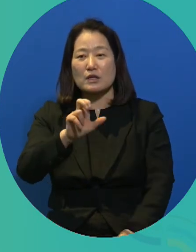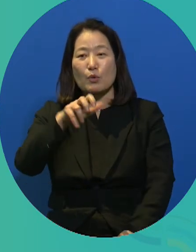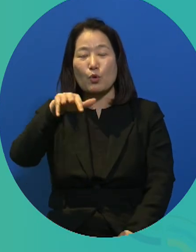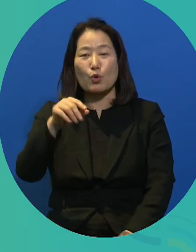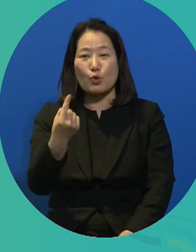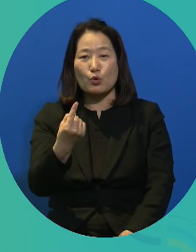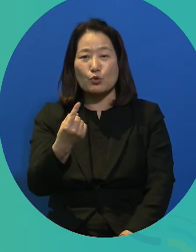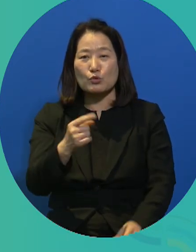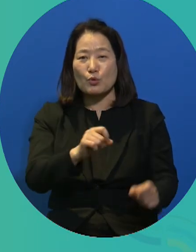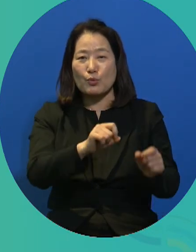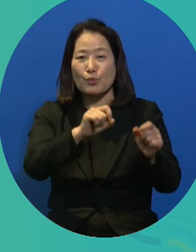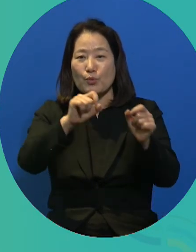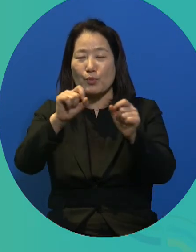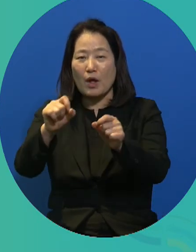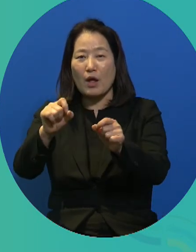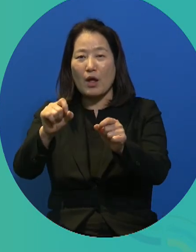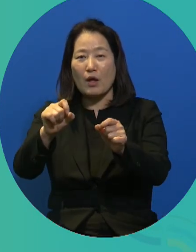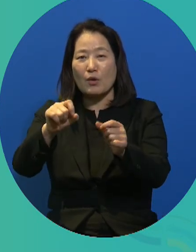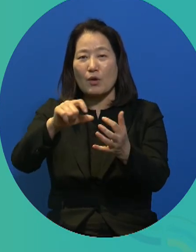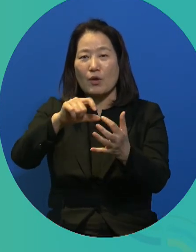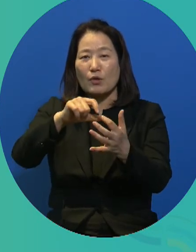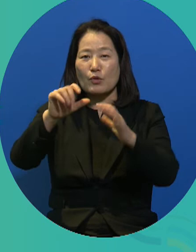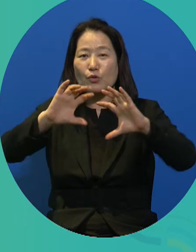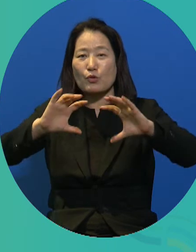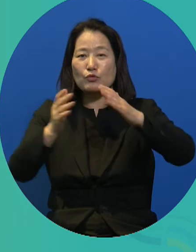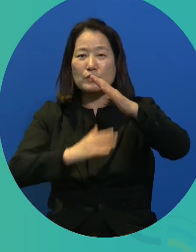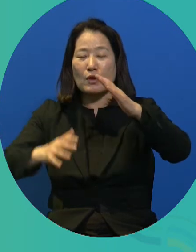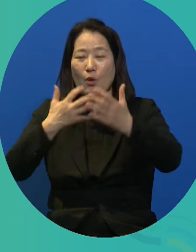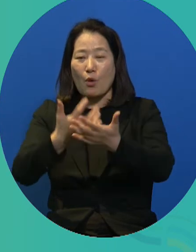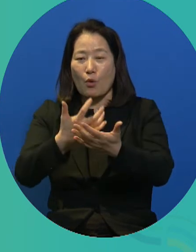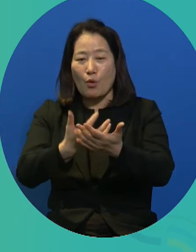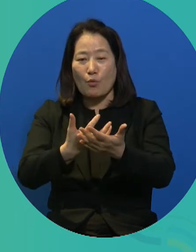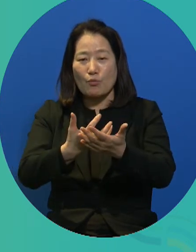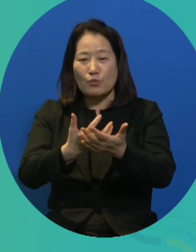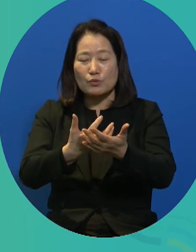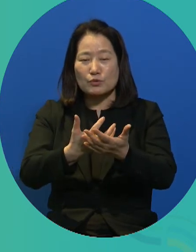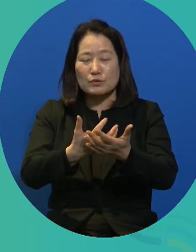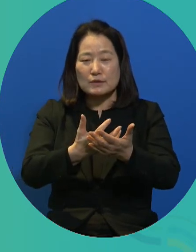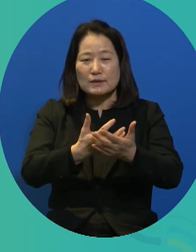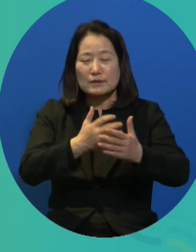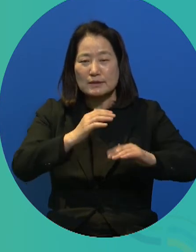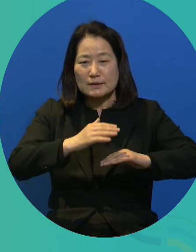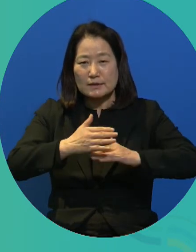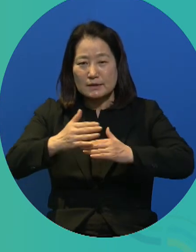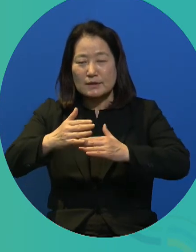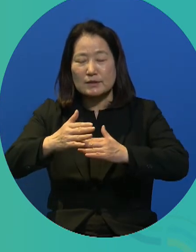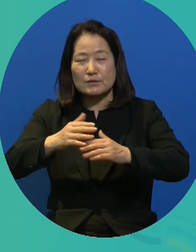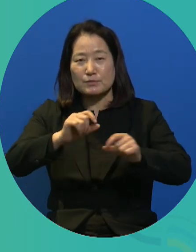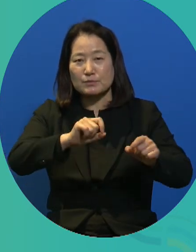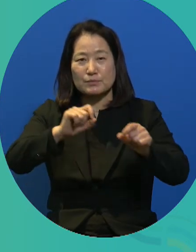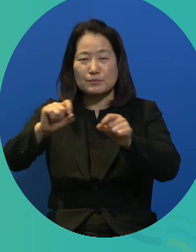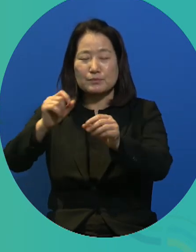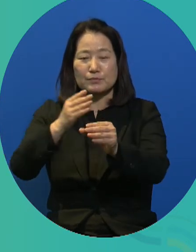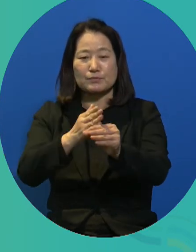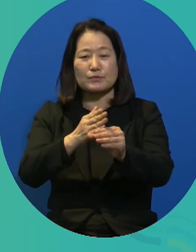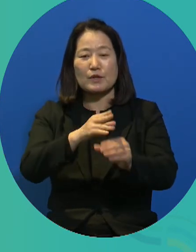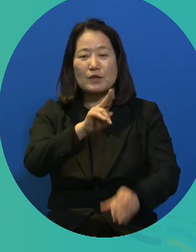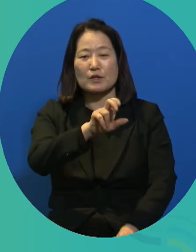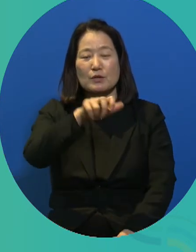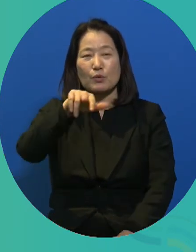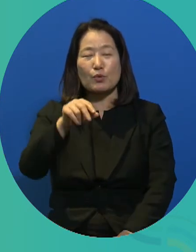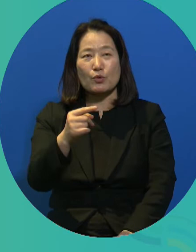25조를 유보하고 그리고 선택의정서를 제외한 상태로 비준이 이루어졌습니다. 이 유엔 권리협약 25조는